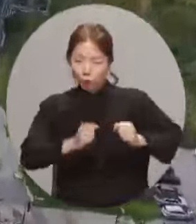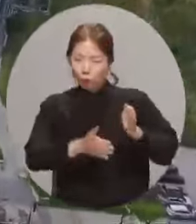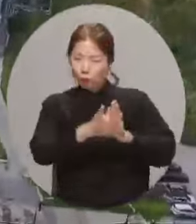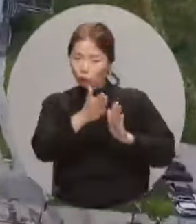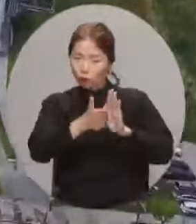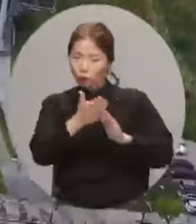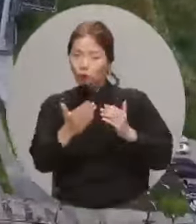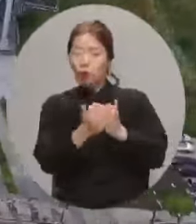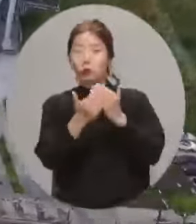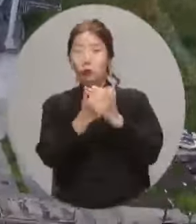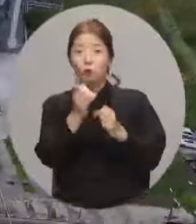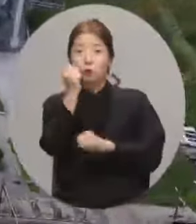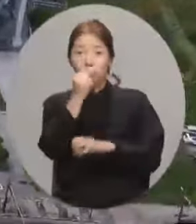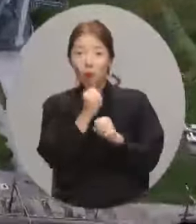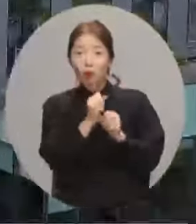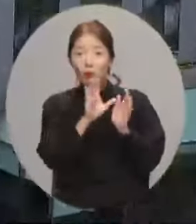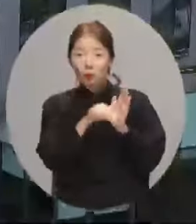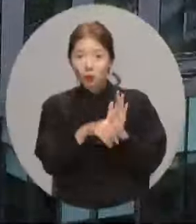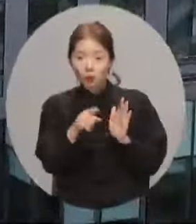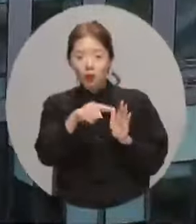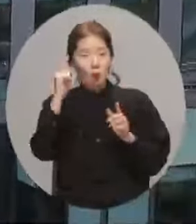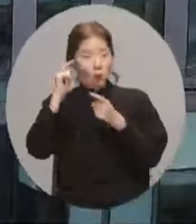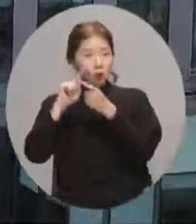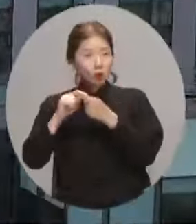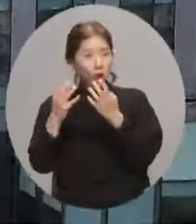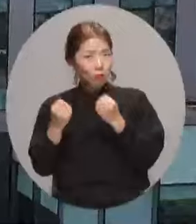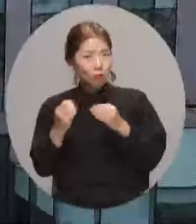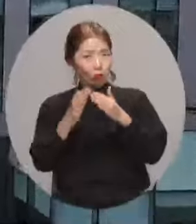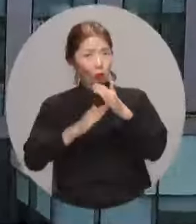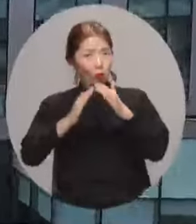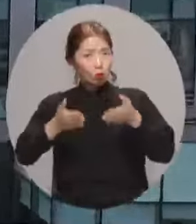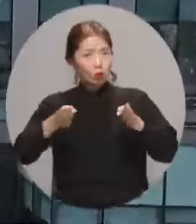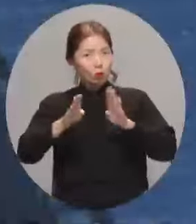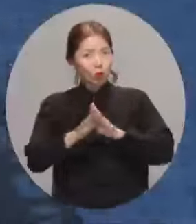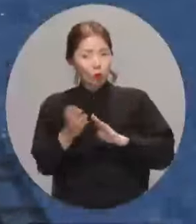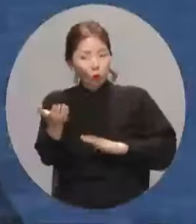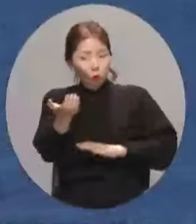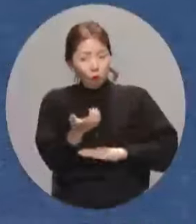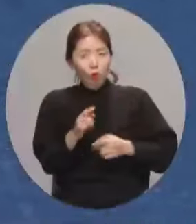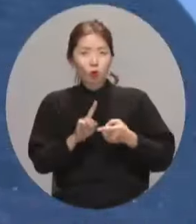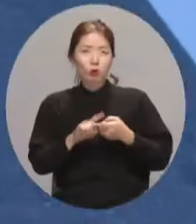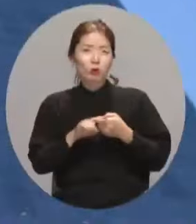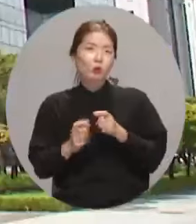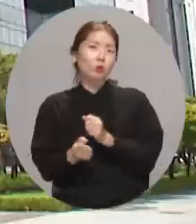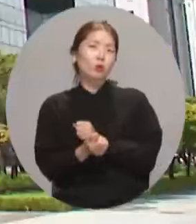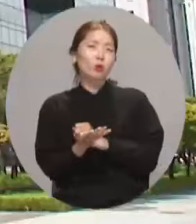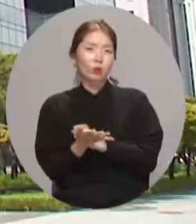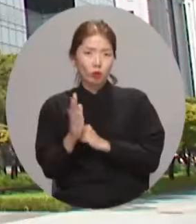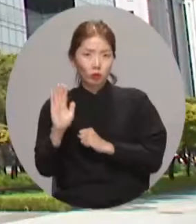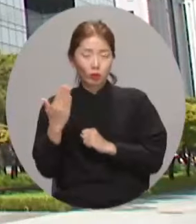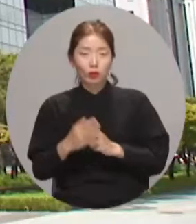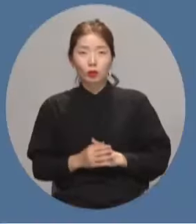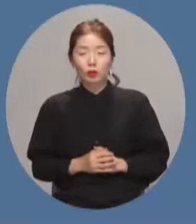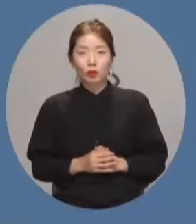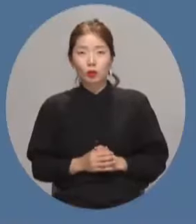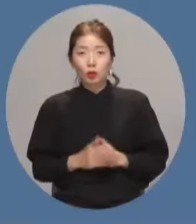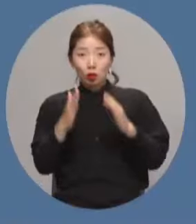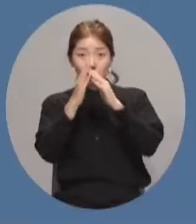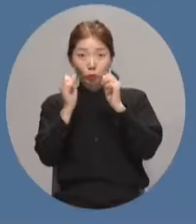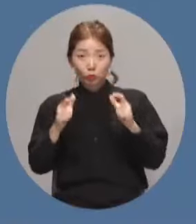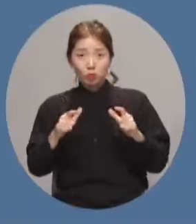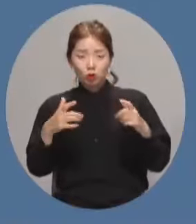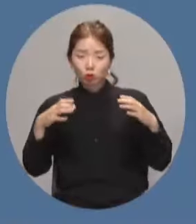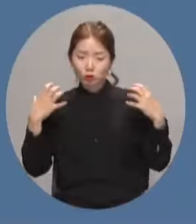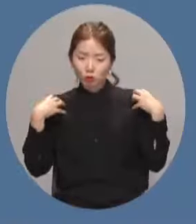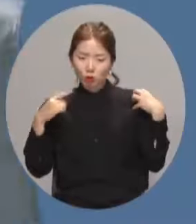발전 전략으로 굳어지면 초미의 관심인 공공기관 2차 지방 이전도 영향을 받을 수밖에 없습니다. 전북자